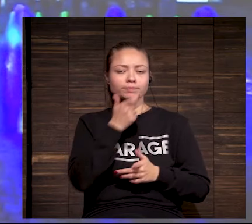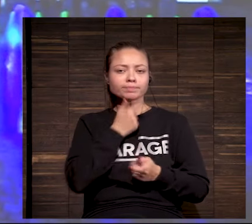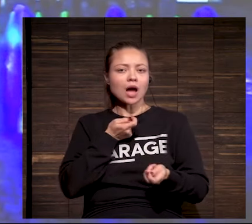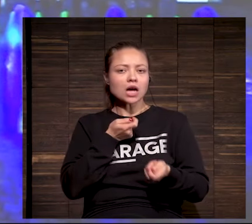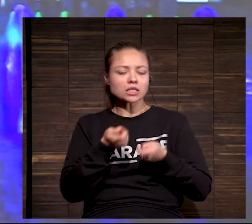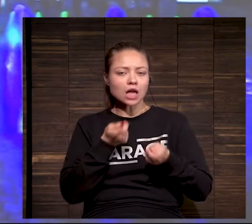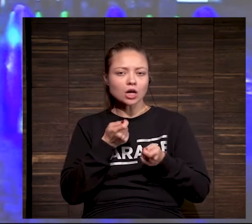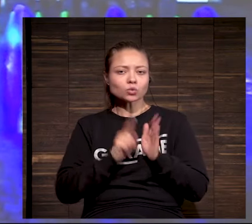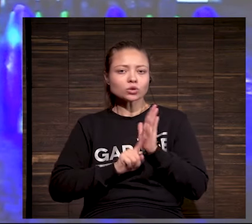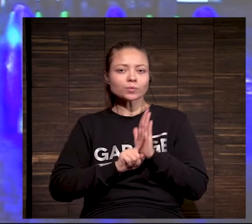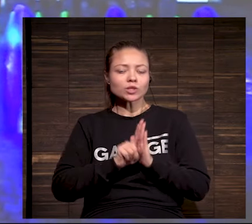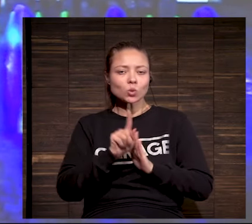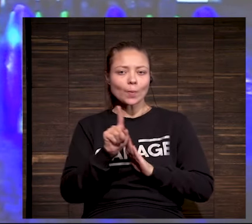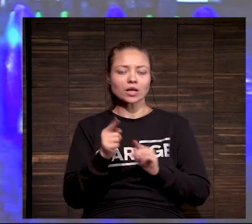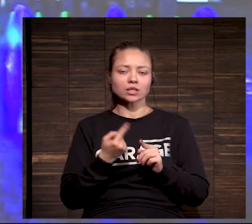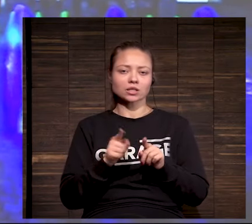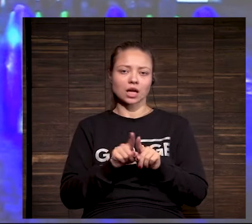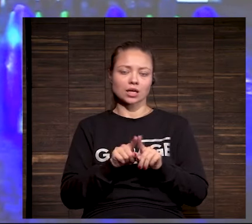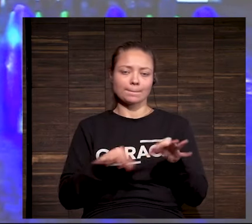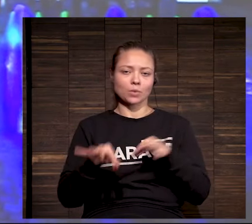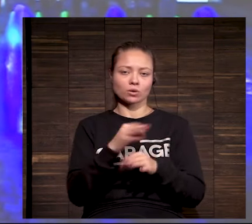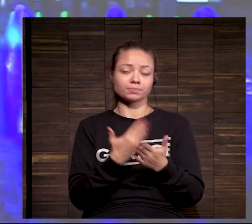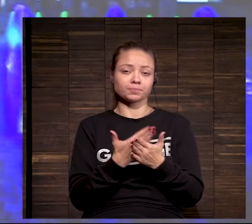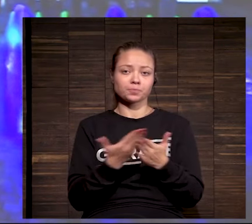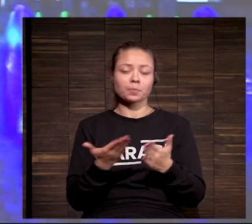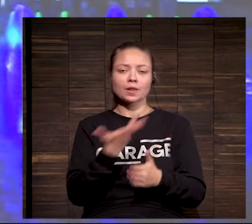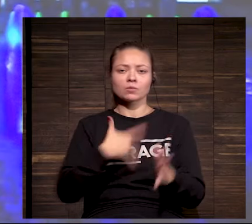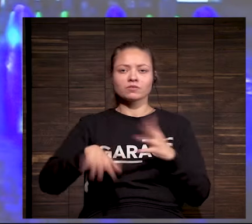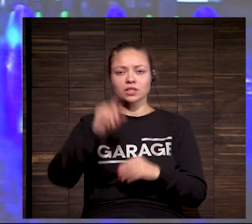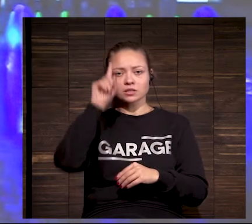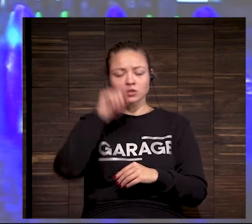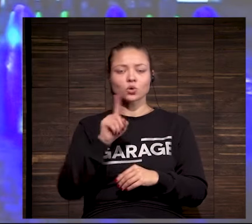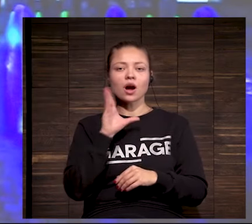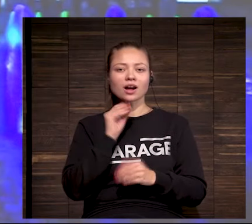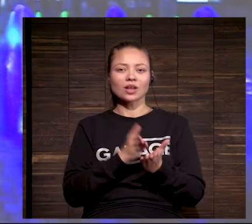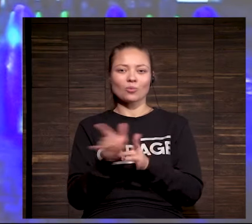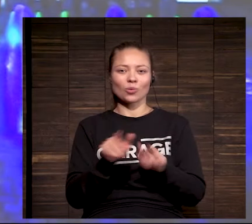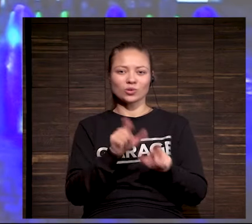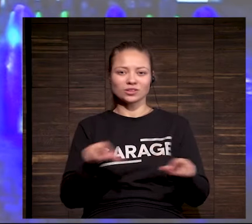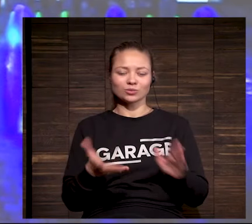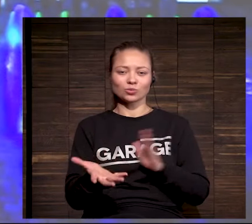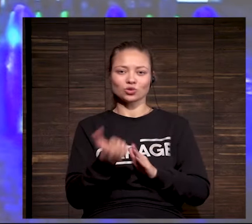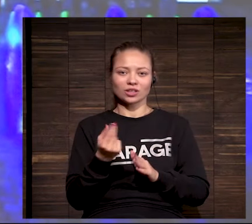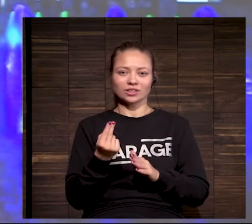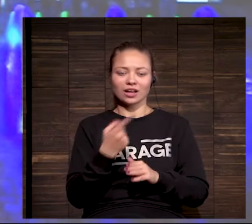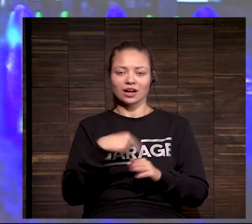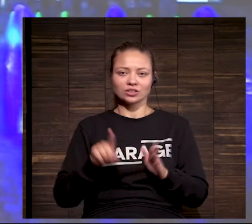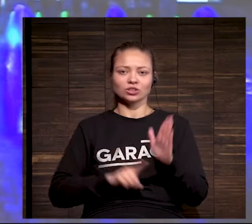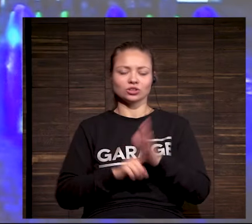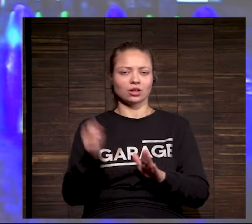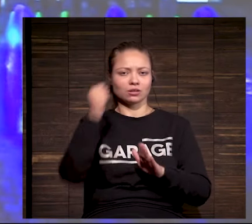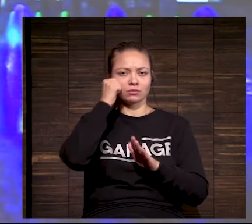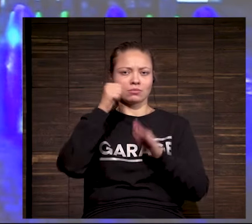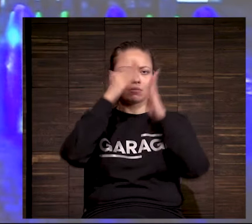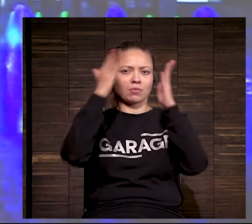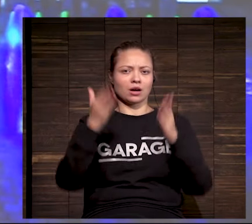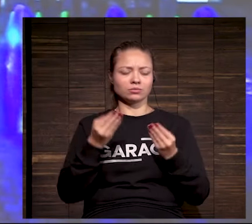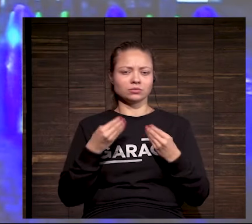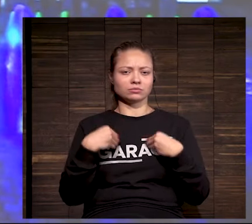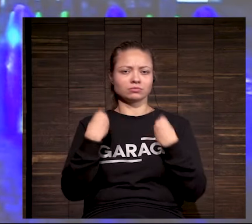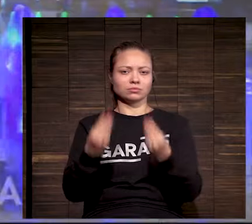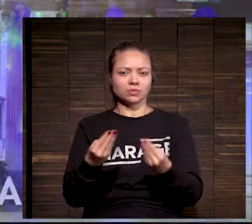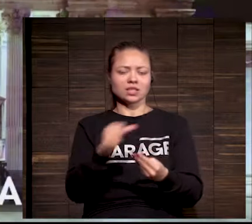подступали к таким проектам в частности мы все знаем что когда политики получают деньги они начинают возводить памятники своим си